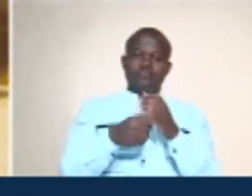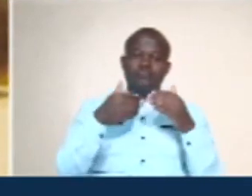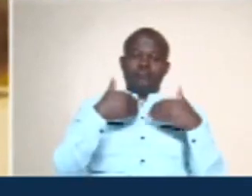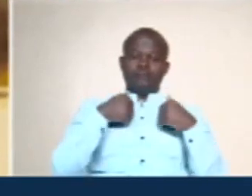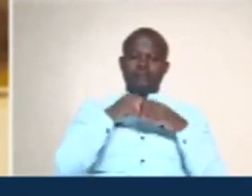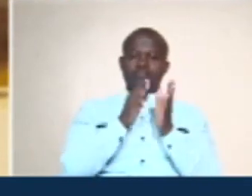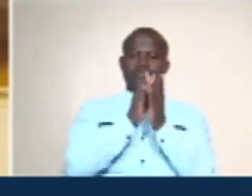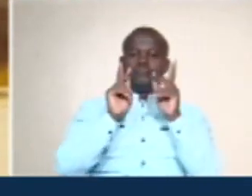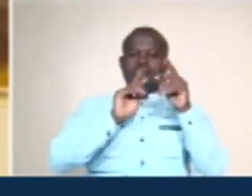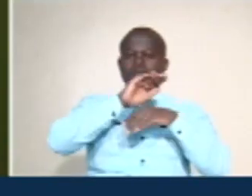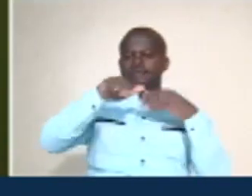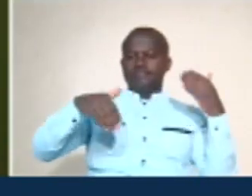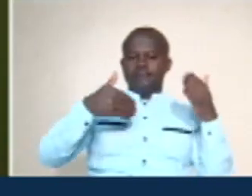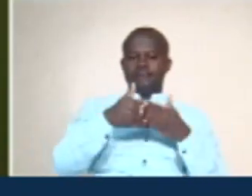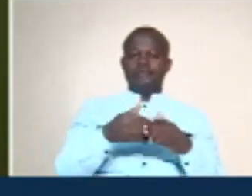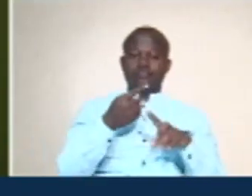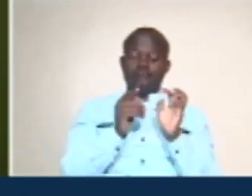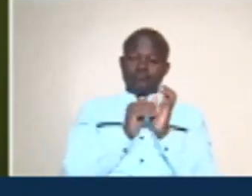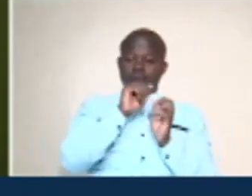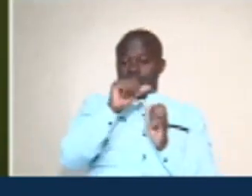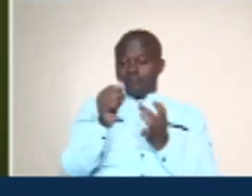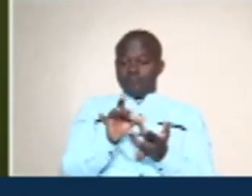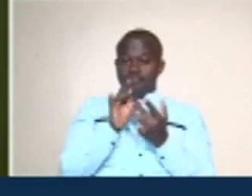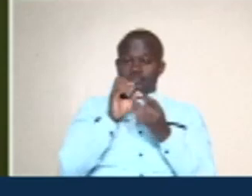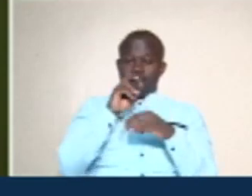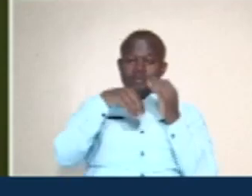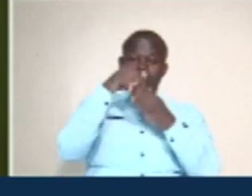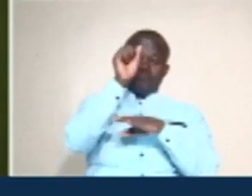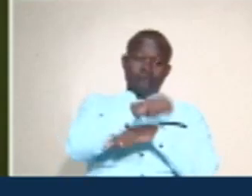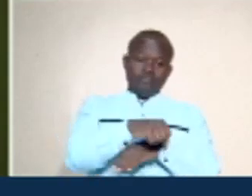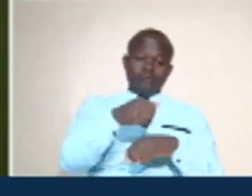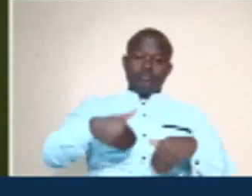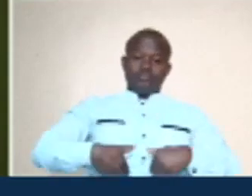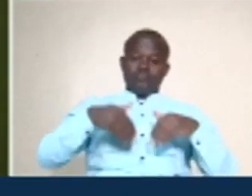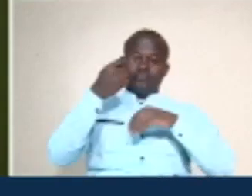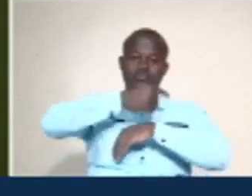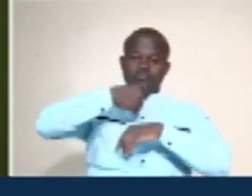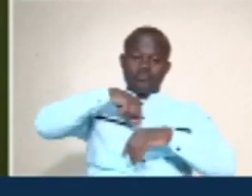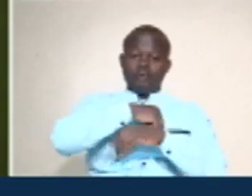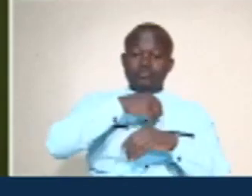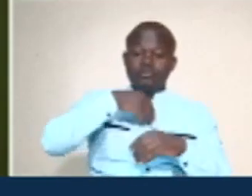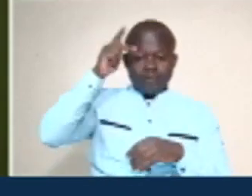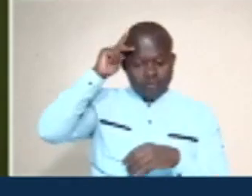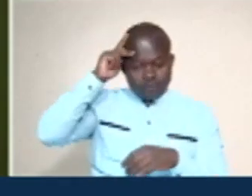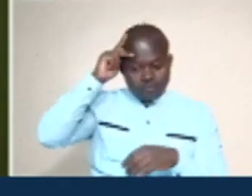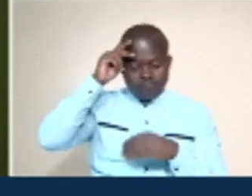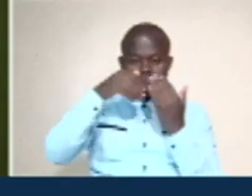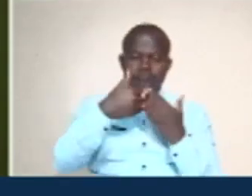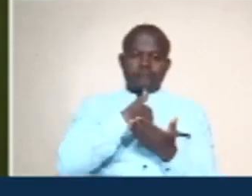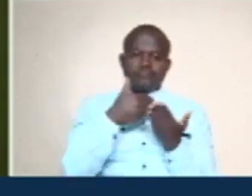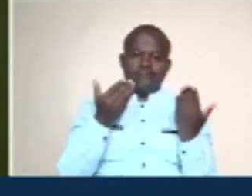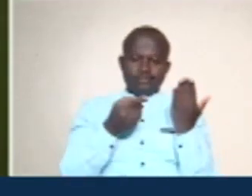by'ubuzima rusange bw'abaturage. Ariko ikindi cy'umwihariko cyangwa akarusho ni uko urubyiruko rw'uyu munsi rufite ubumenyi,